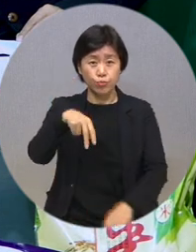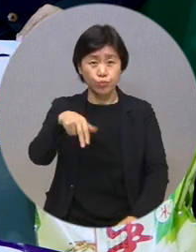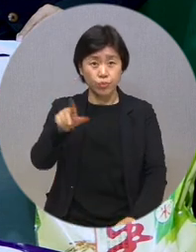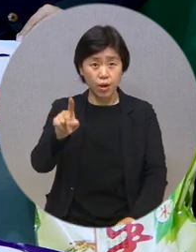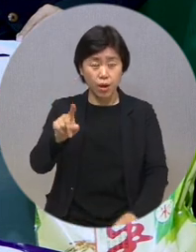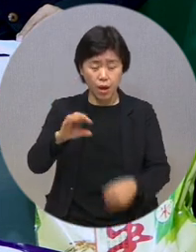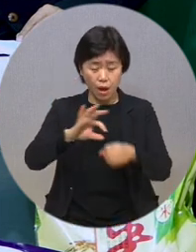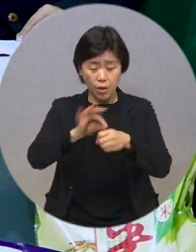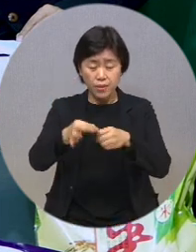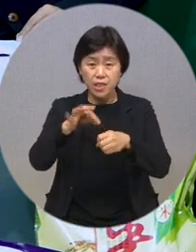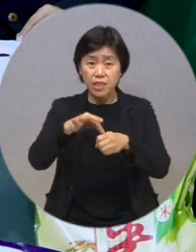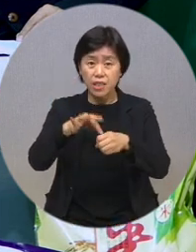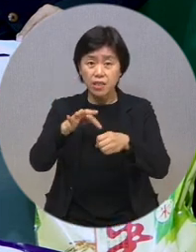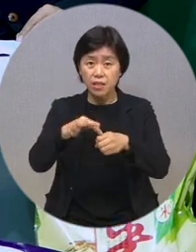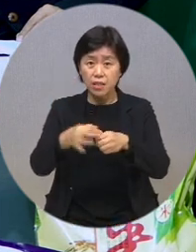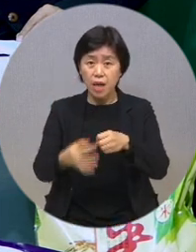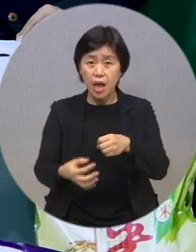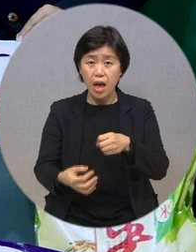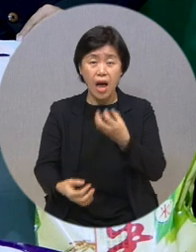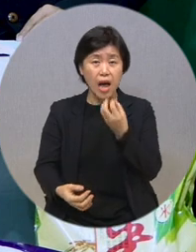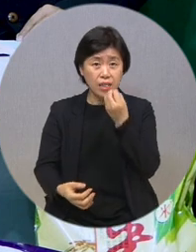예, 그죠? 맞습니다.